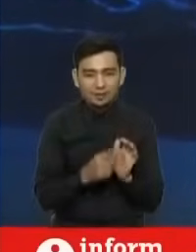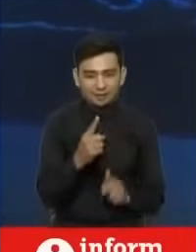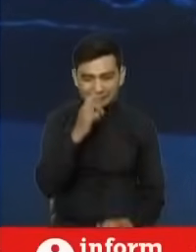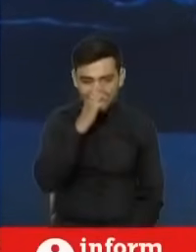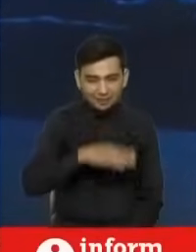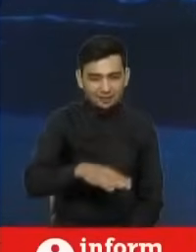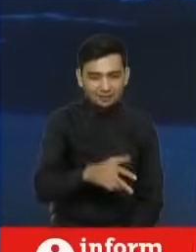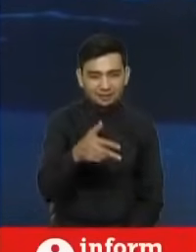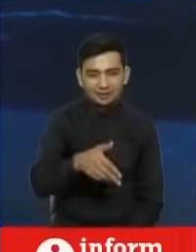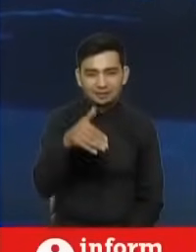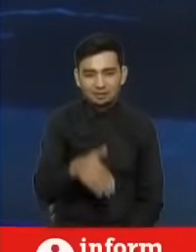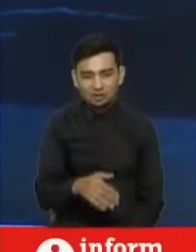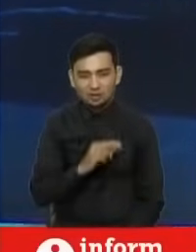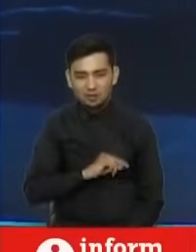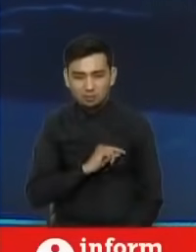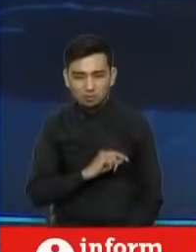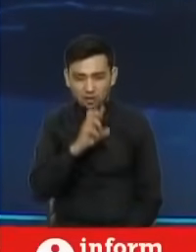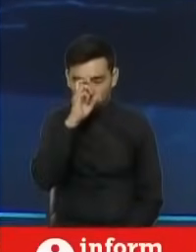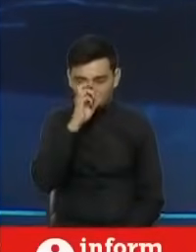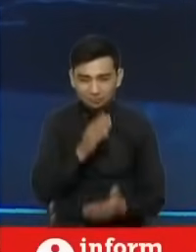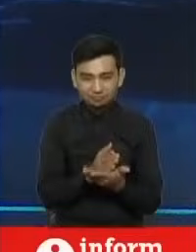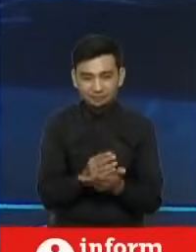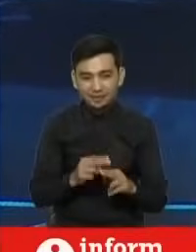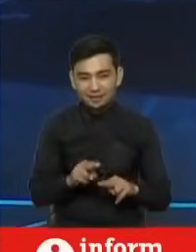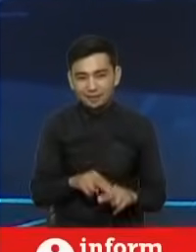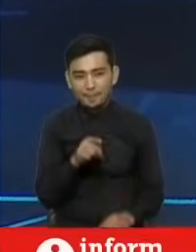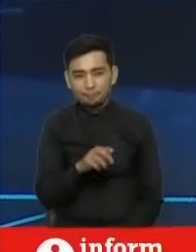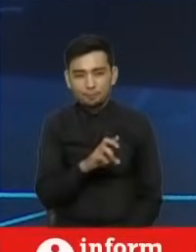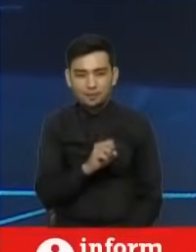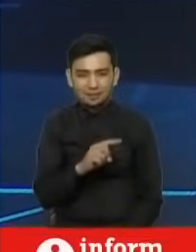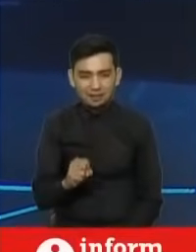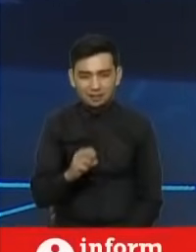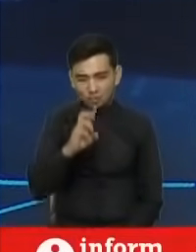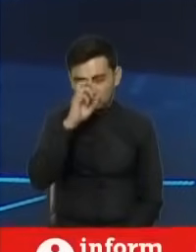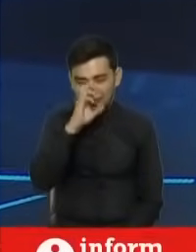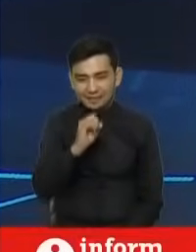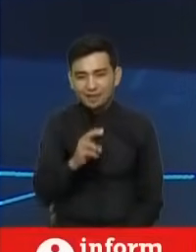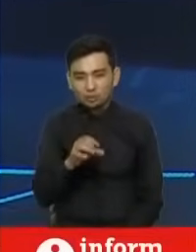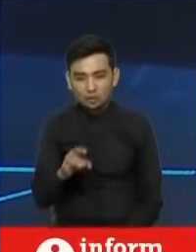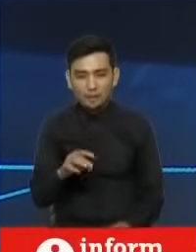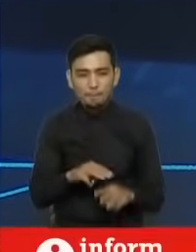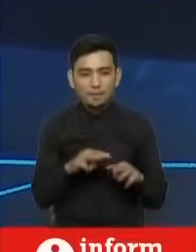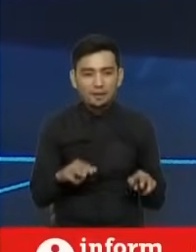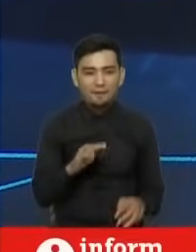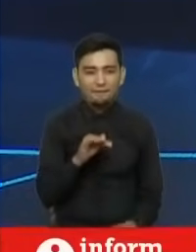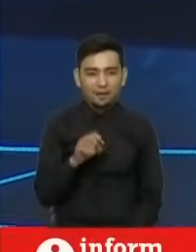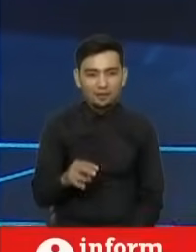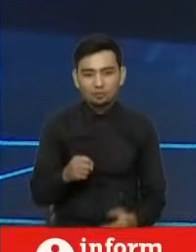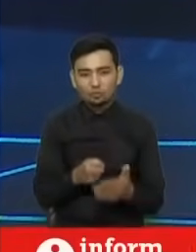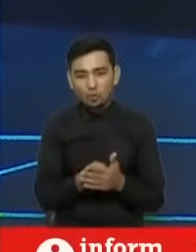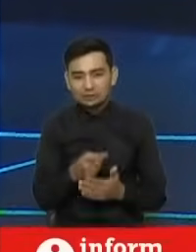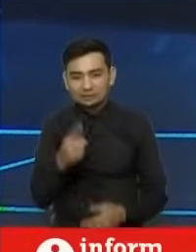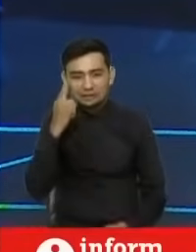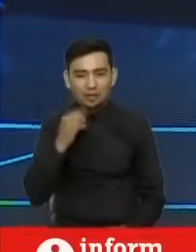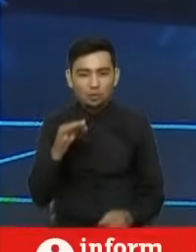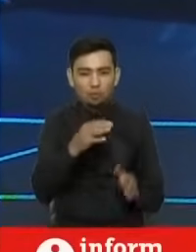задекларировали более 3000 сотрудников госучреждений и квазигоссектора. Как рассказали в Минфине, ведомство еще до декларирования знало о